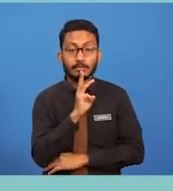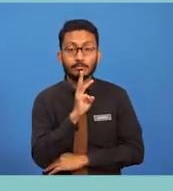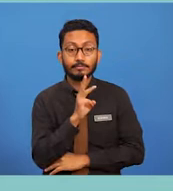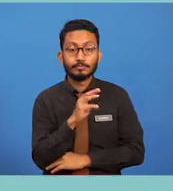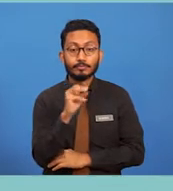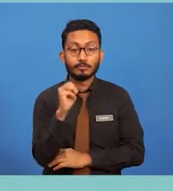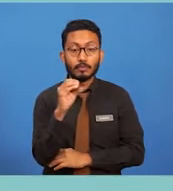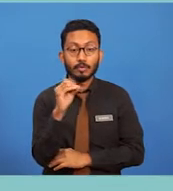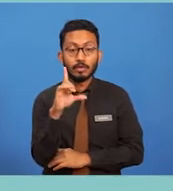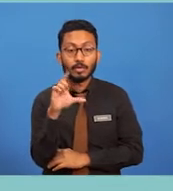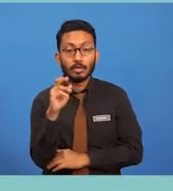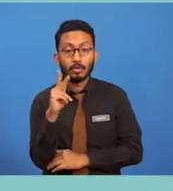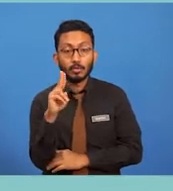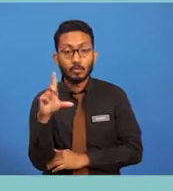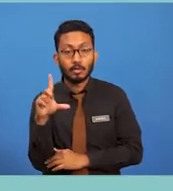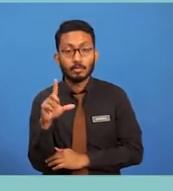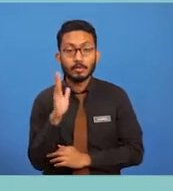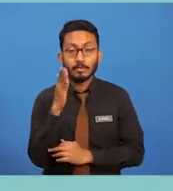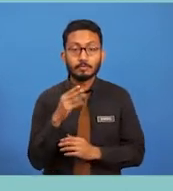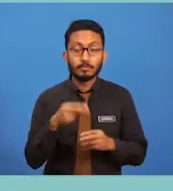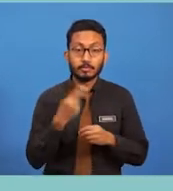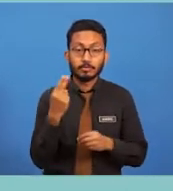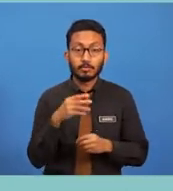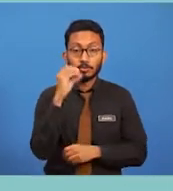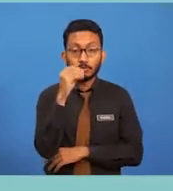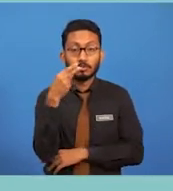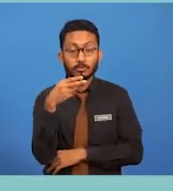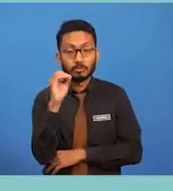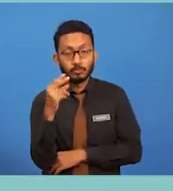mengayon untuk menghasilkan ion hidroksida.